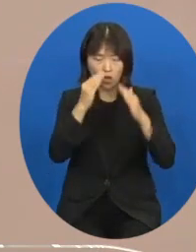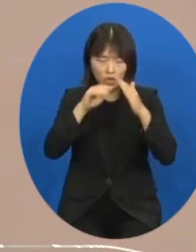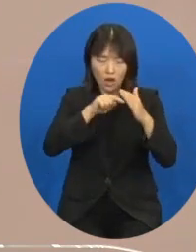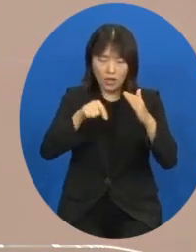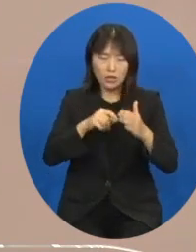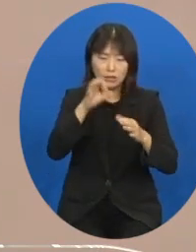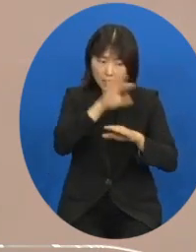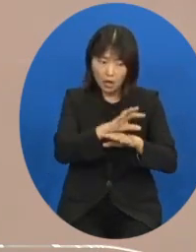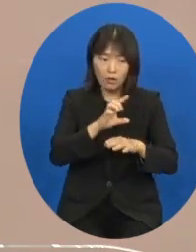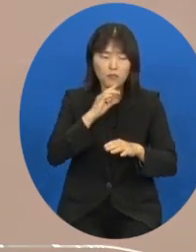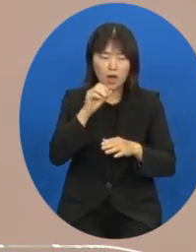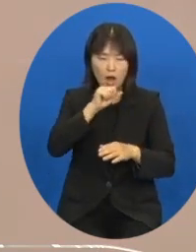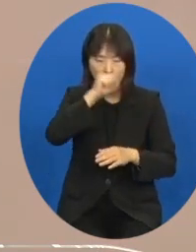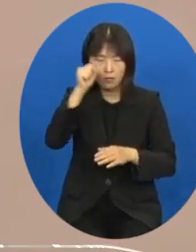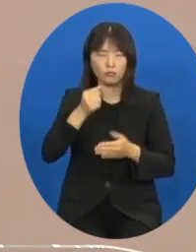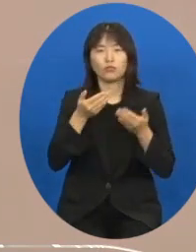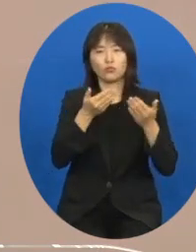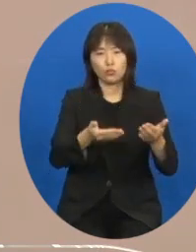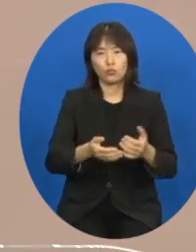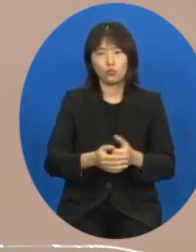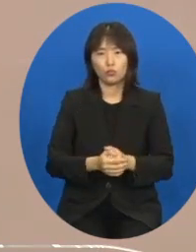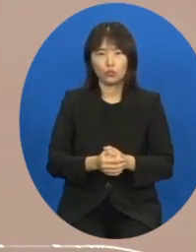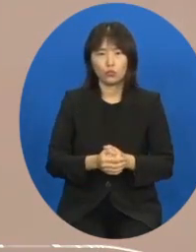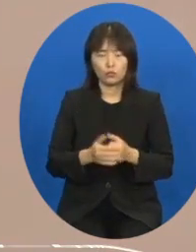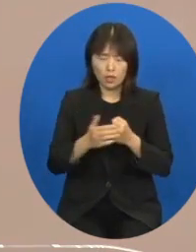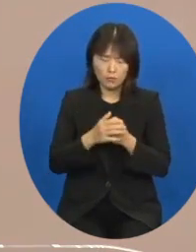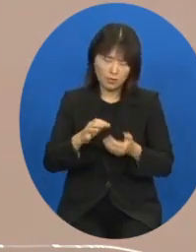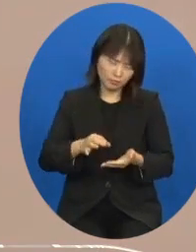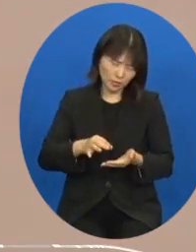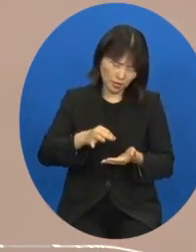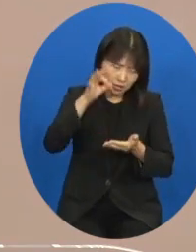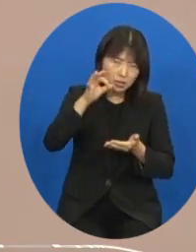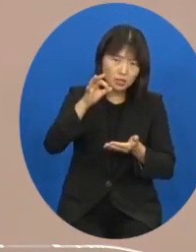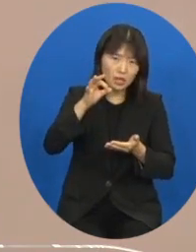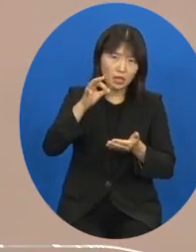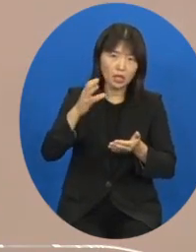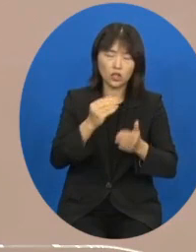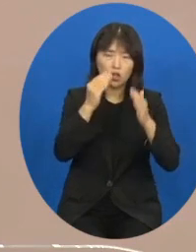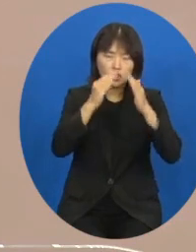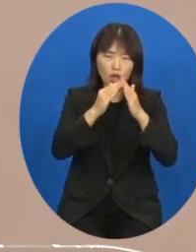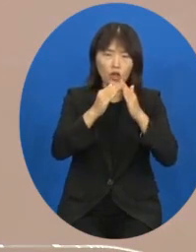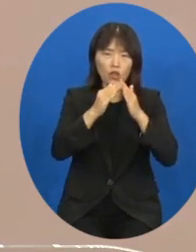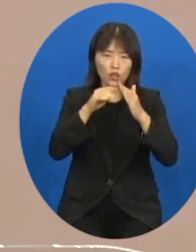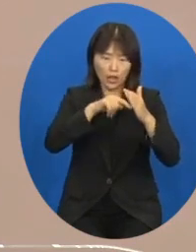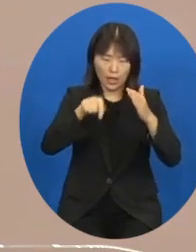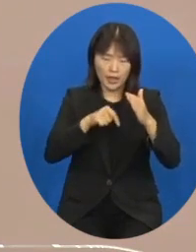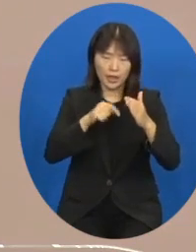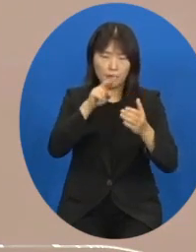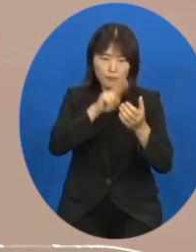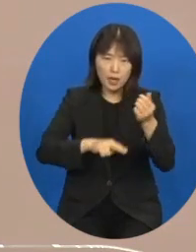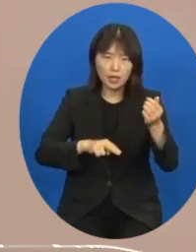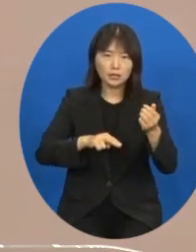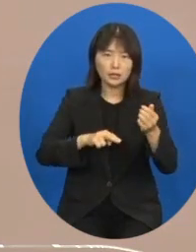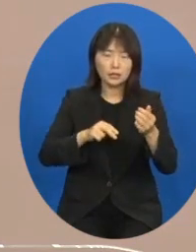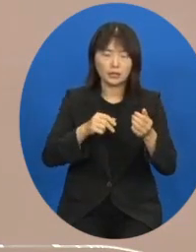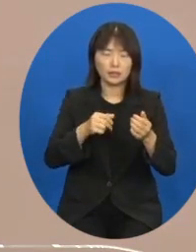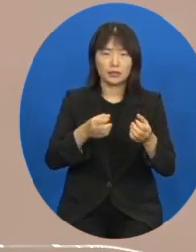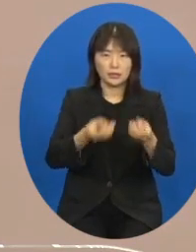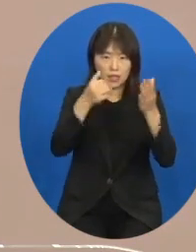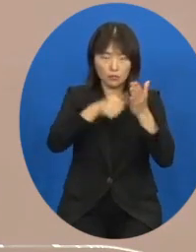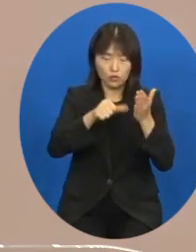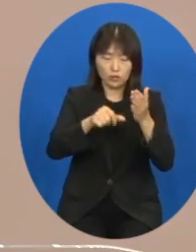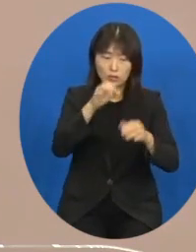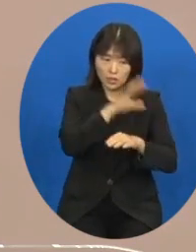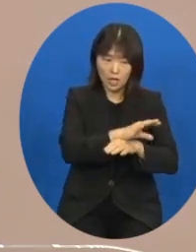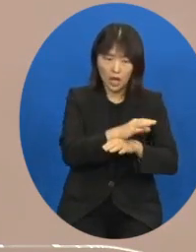합격을 주는 거죠. 그러니 비싼 가격에 성전 뜰에서 파는 재물을 사서 바쳐야 되고 또